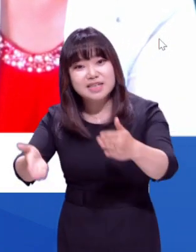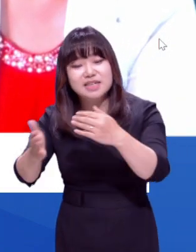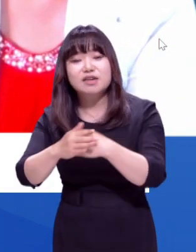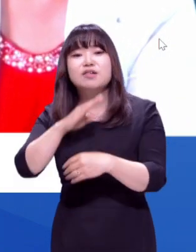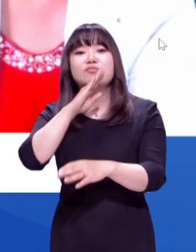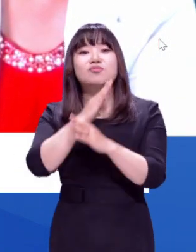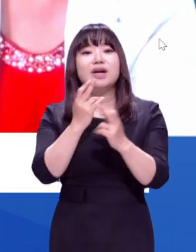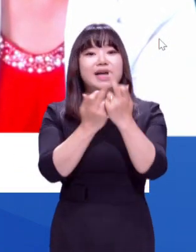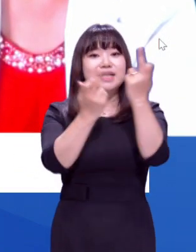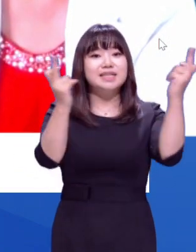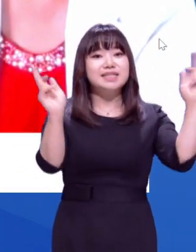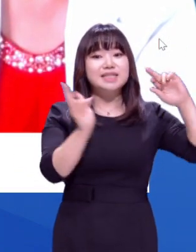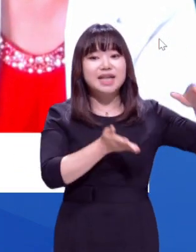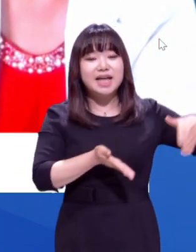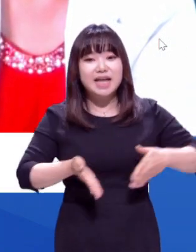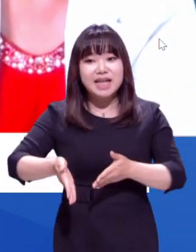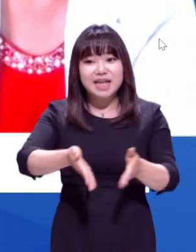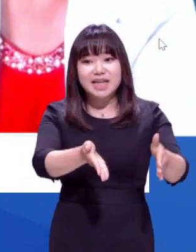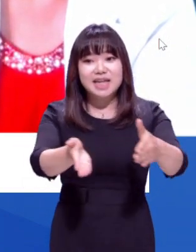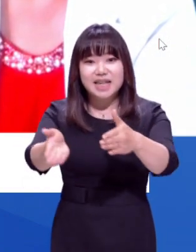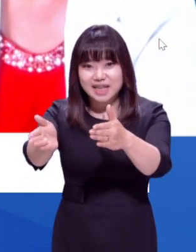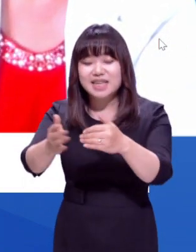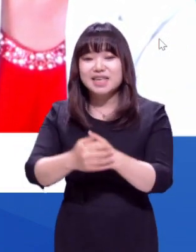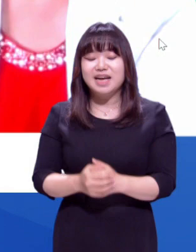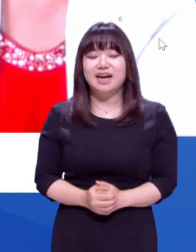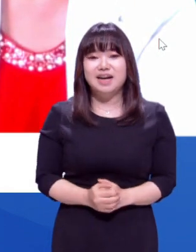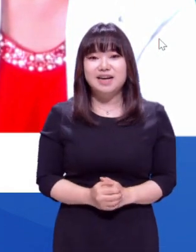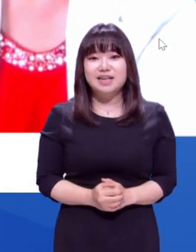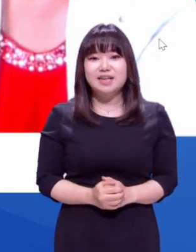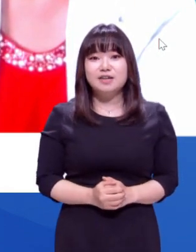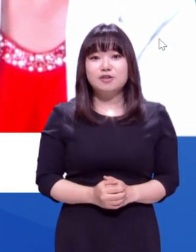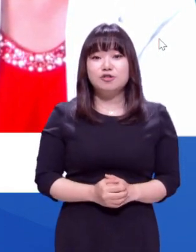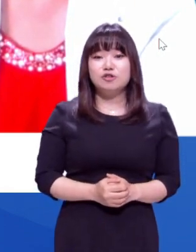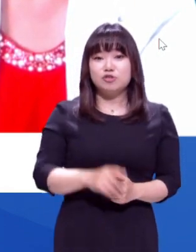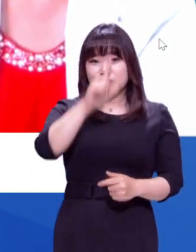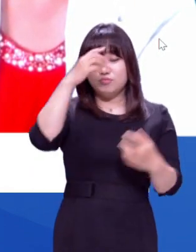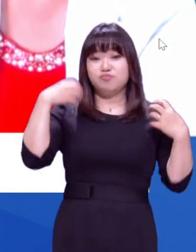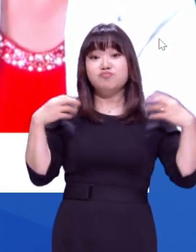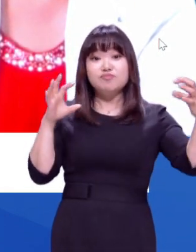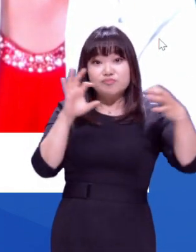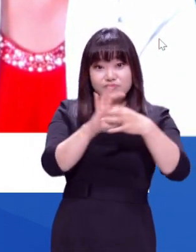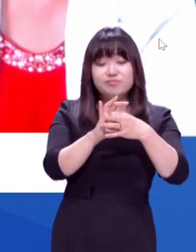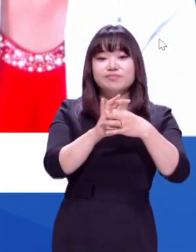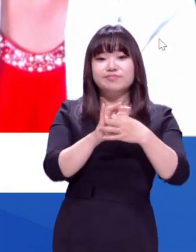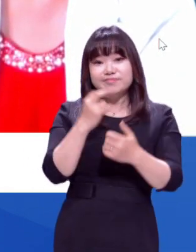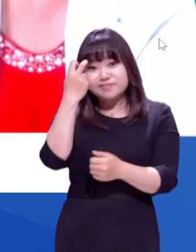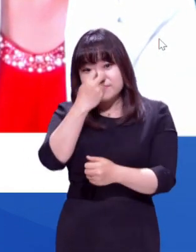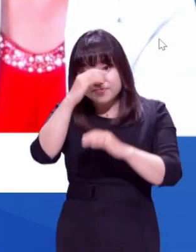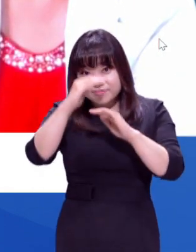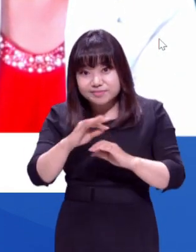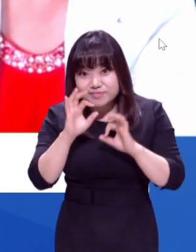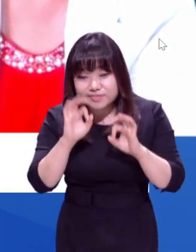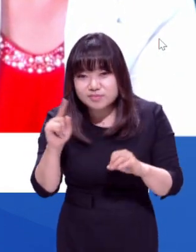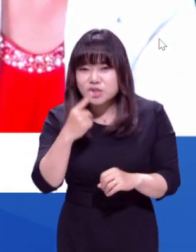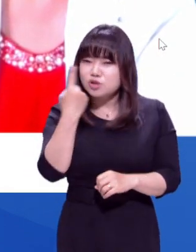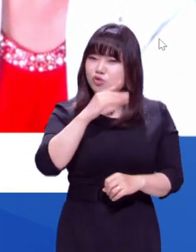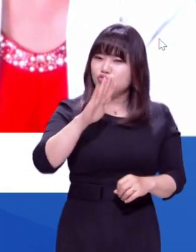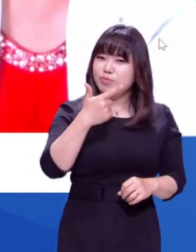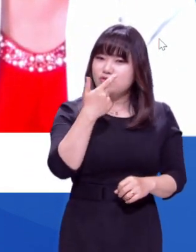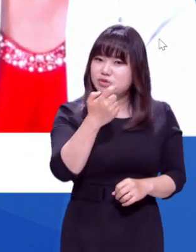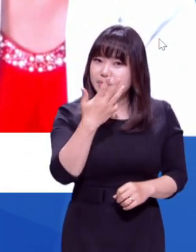북한산 둘레길 21 구간에 속합니다. 국립공원 공단에 따르면 이 길은